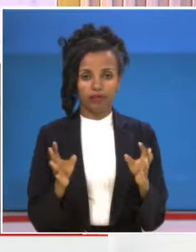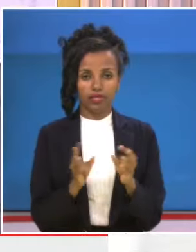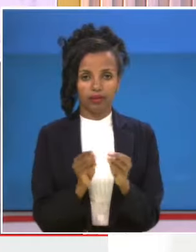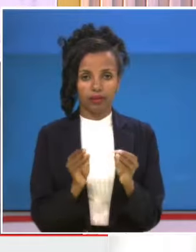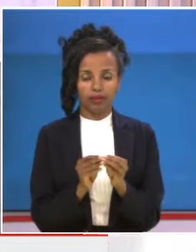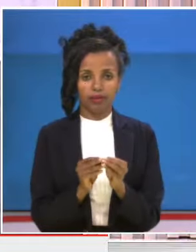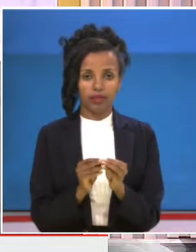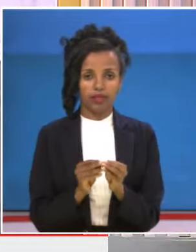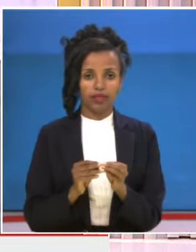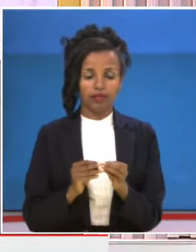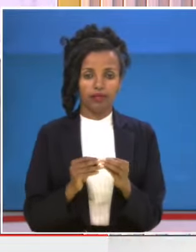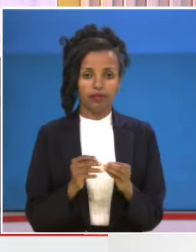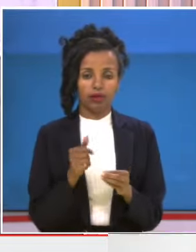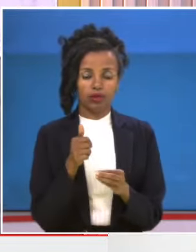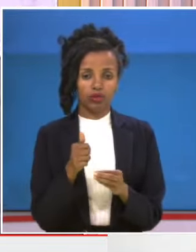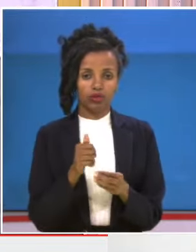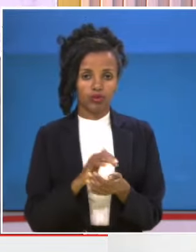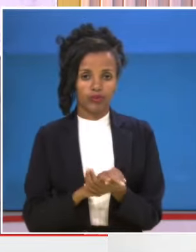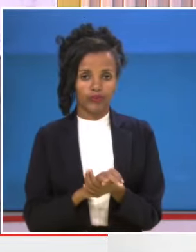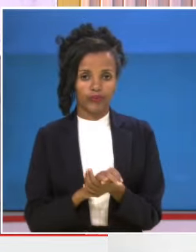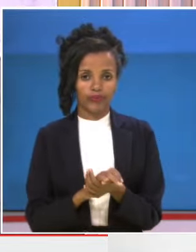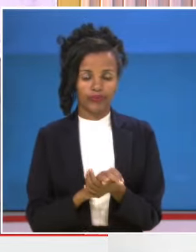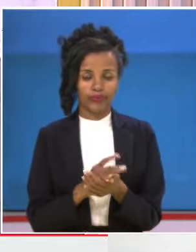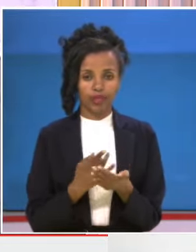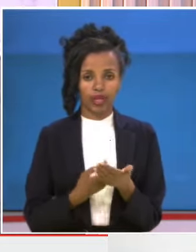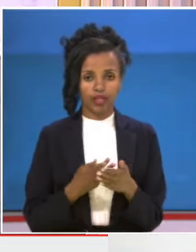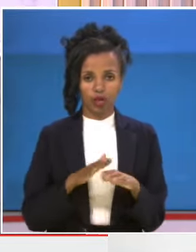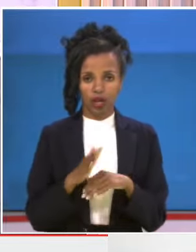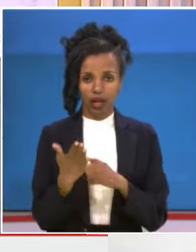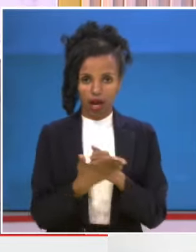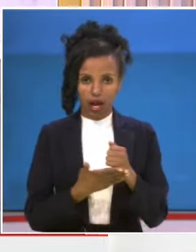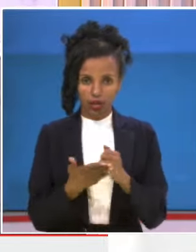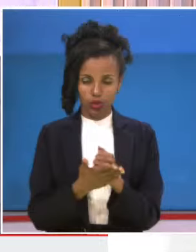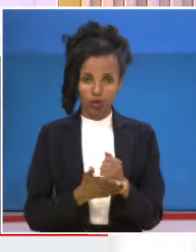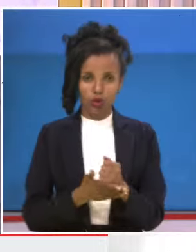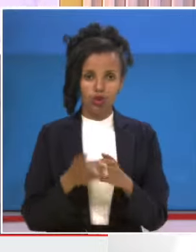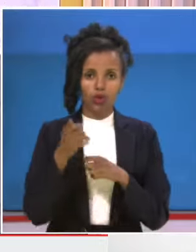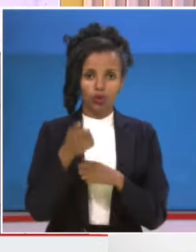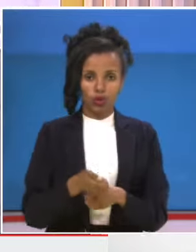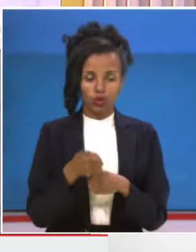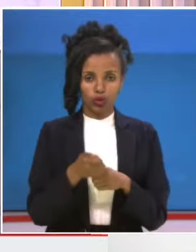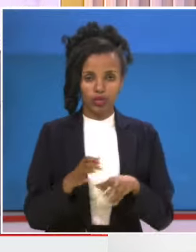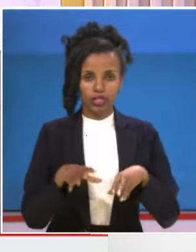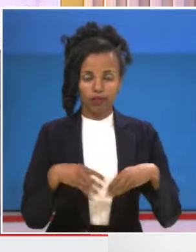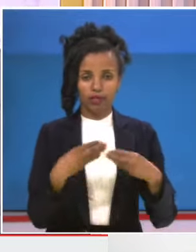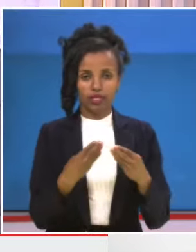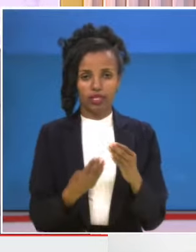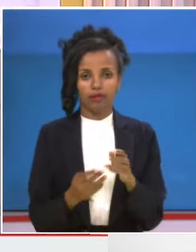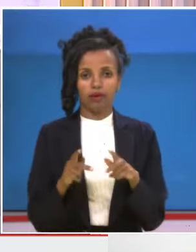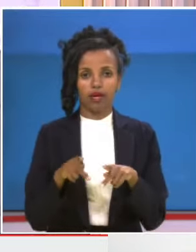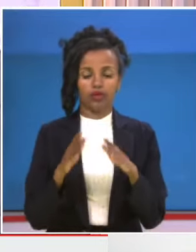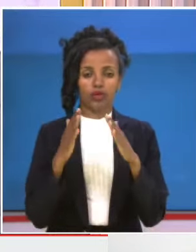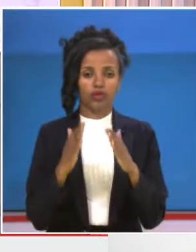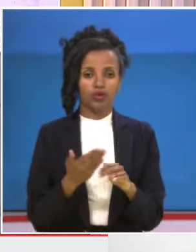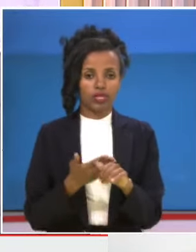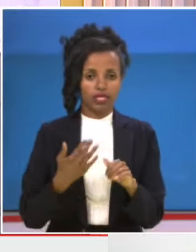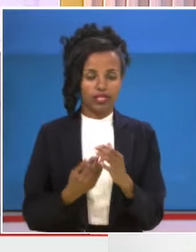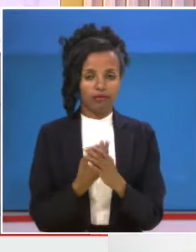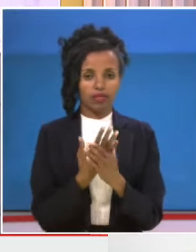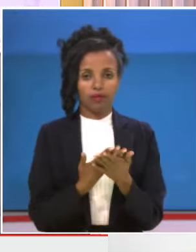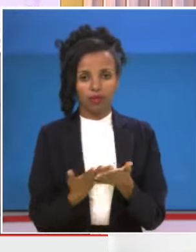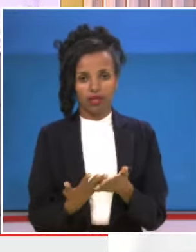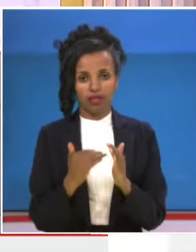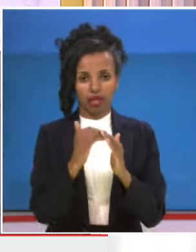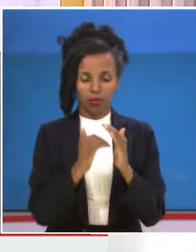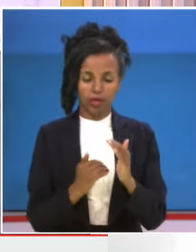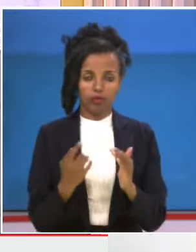ምርት በኮምባይነር መሰብሰብ በራሱ ዘው ላይ አጭዶ ወቅቶ ስለሚያስረክብ ለአርሶ አደሩ የድህረ ምርት ብክነትን